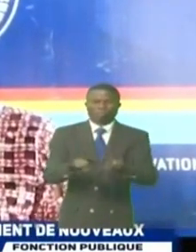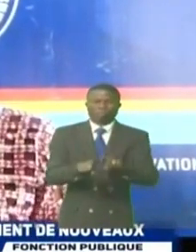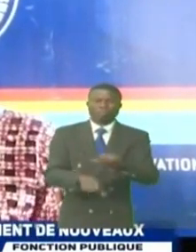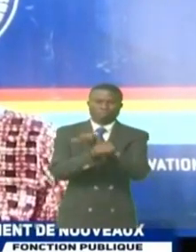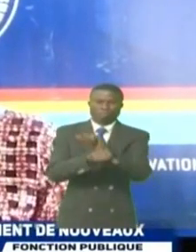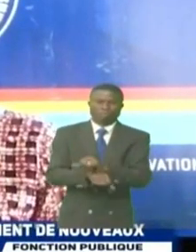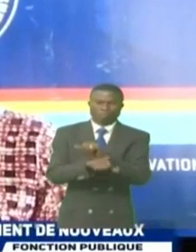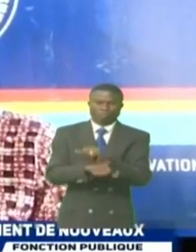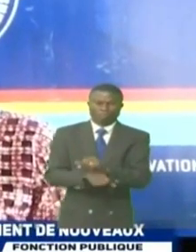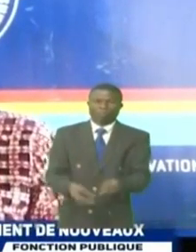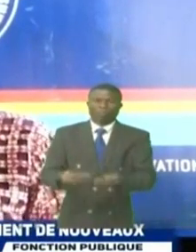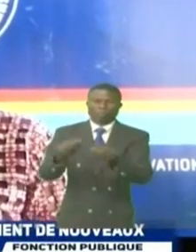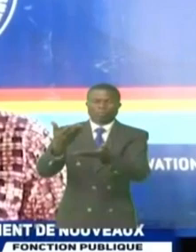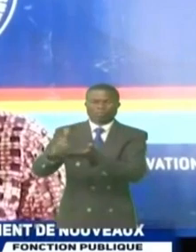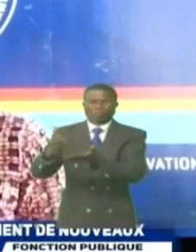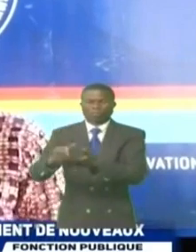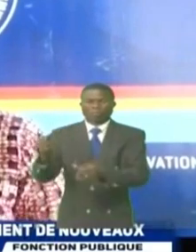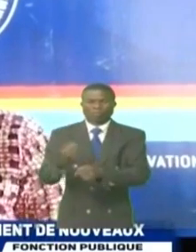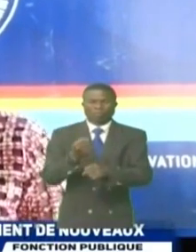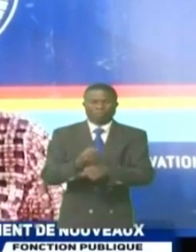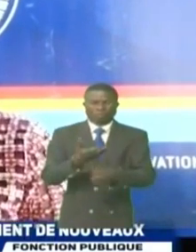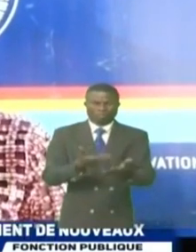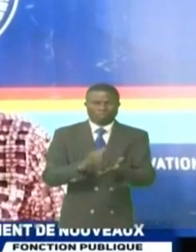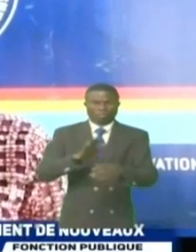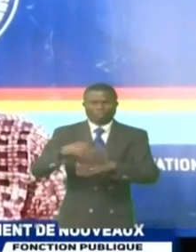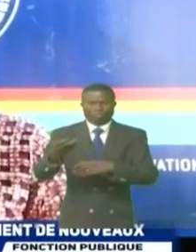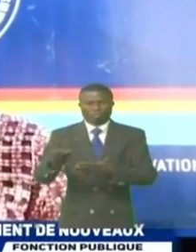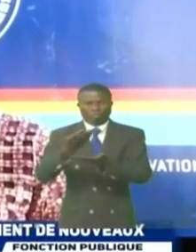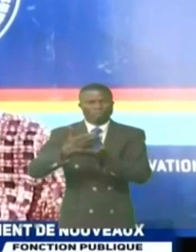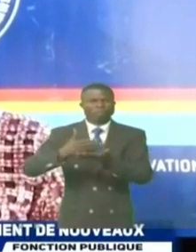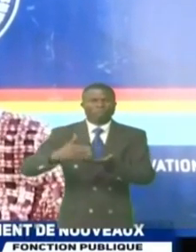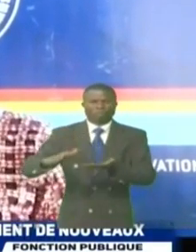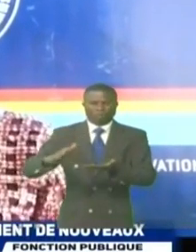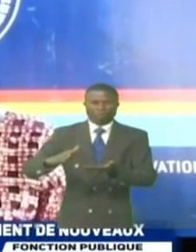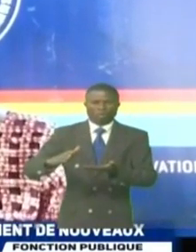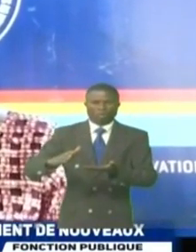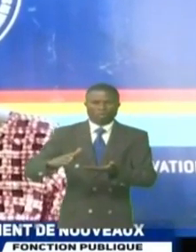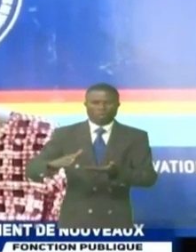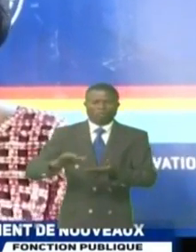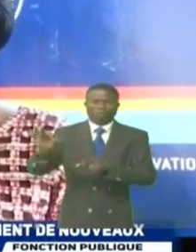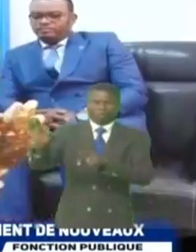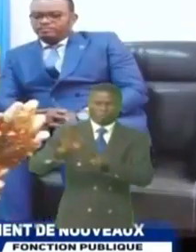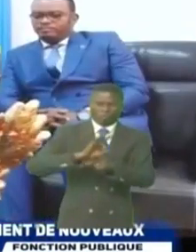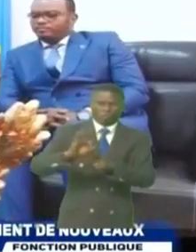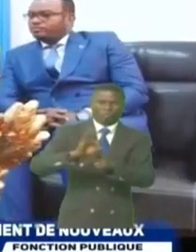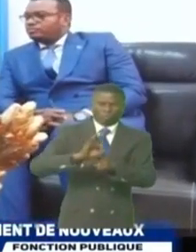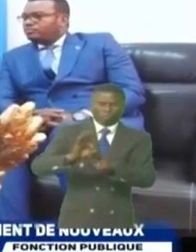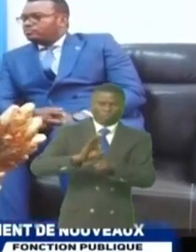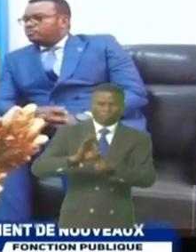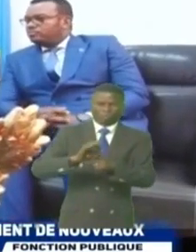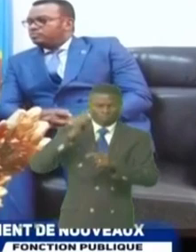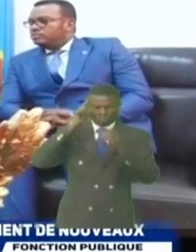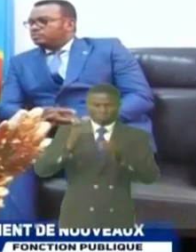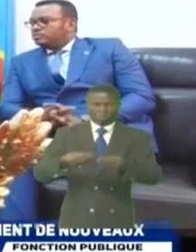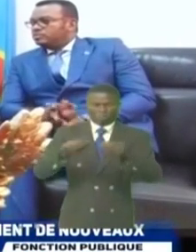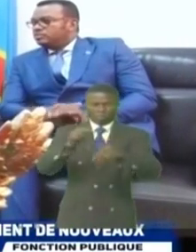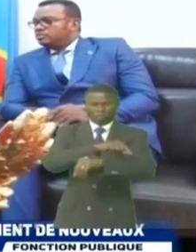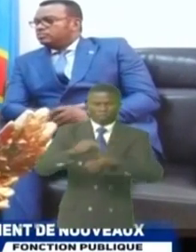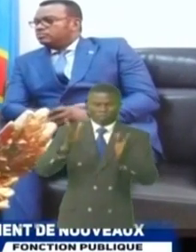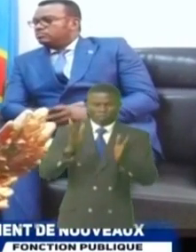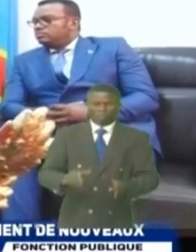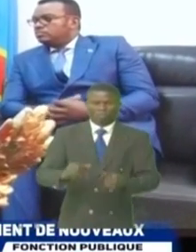parce que ce sont des fonctionnaires. Ensuite viendra l'étape de la formation. Soucieux de se doter d'une